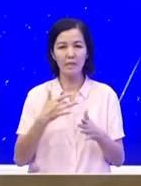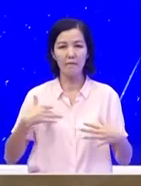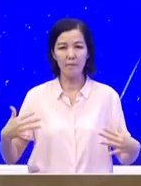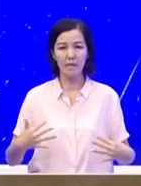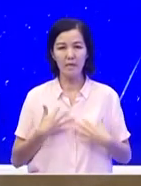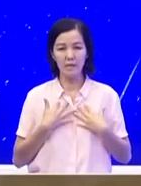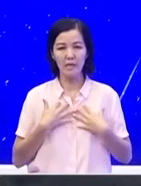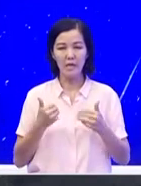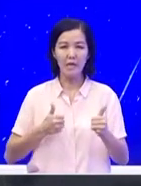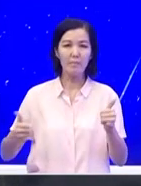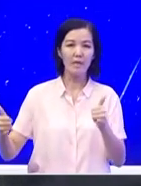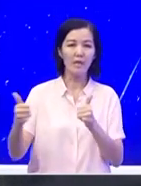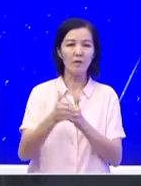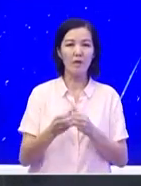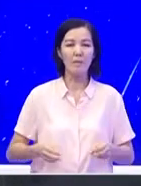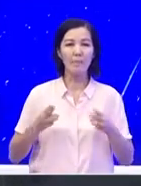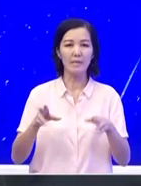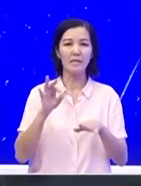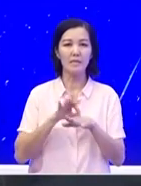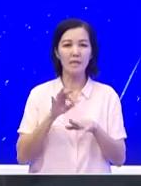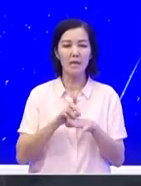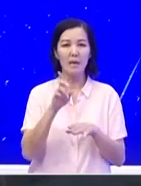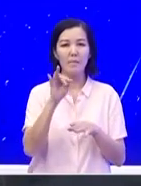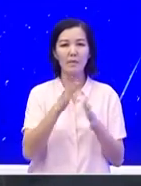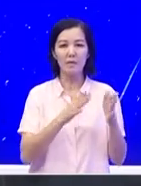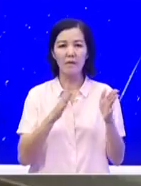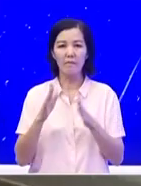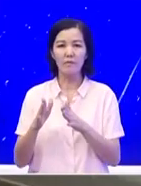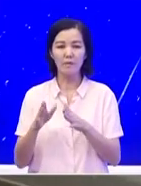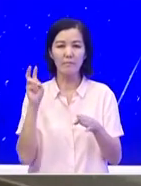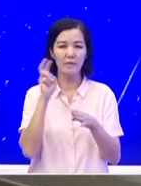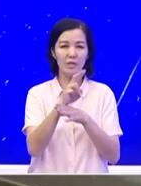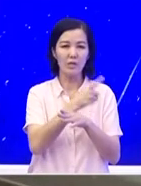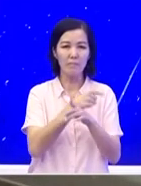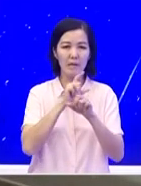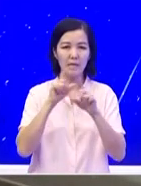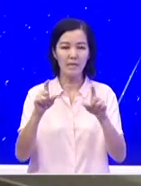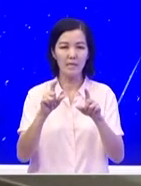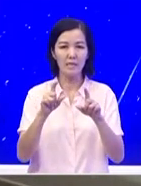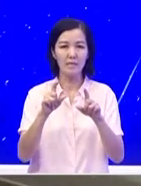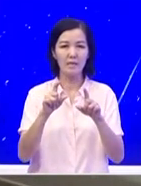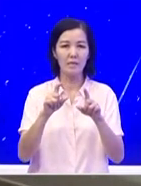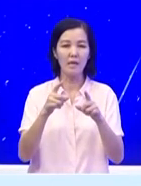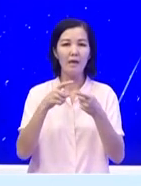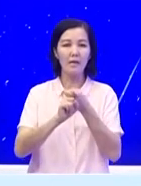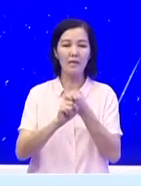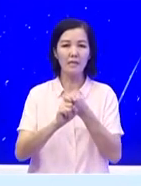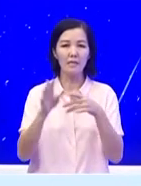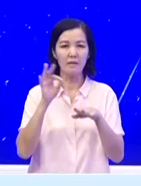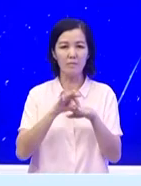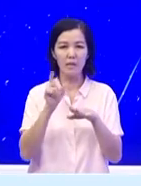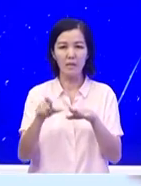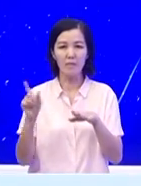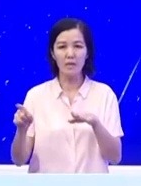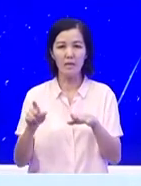Находясь на передовой и несмотря на опасность заражения, Баймухамбетов на регулярной основе посещал больницы, стационары и контактировал с пациентами.